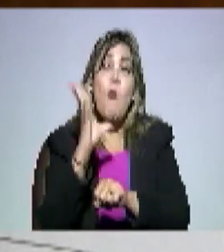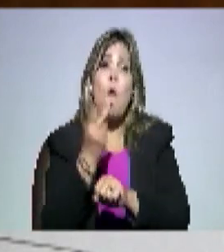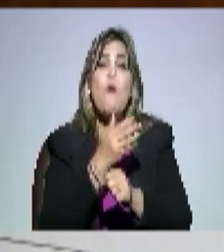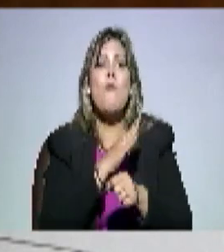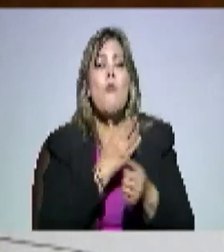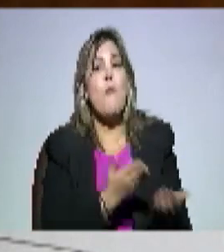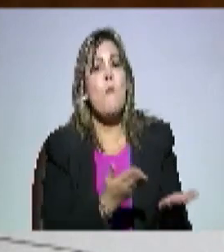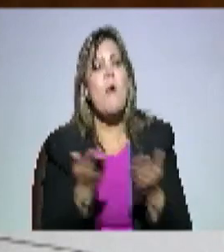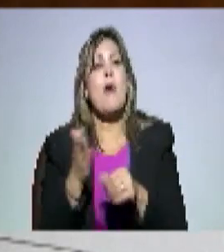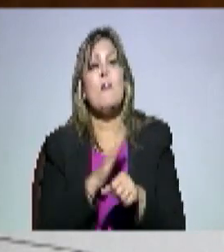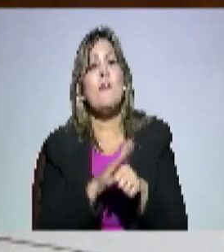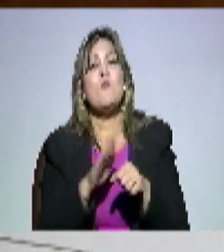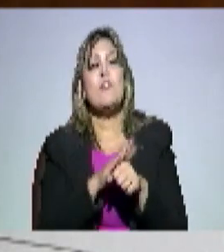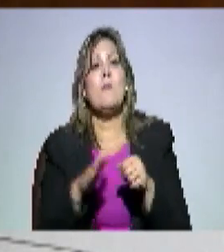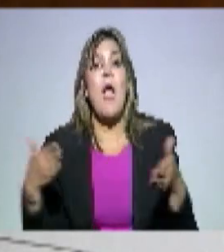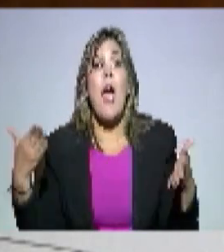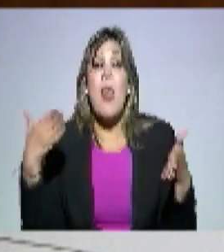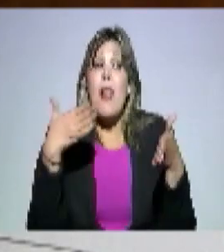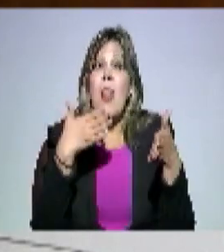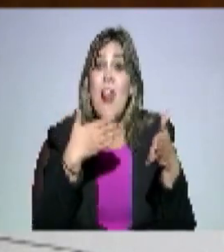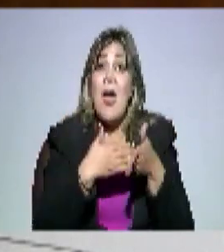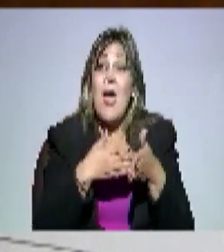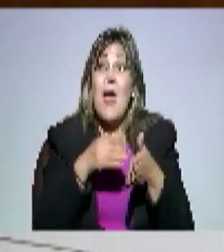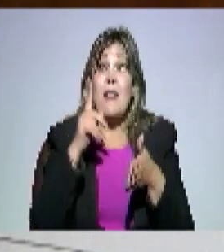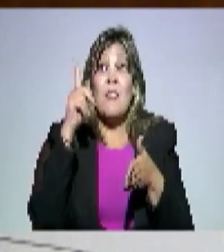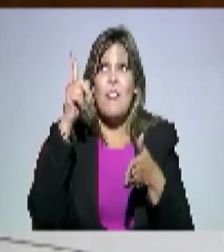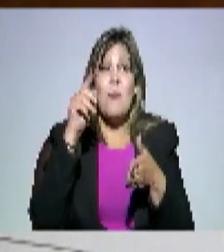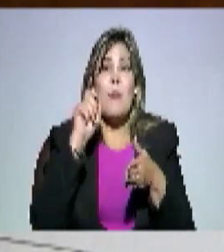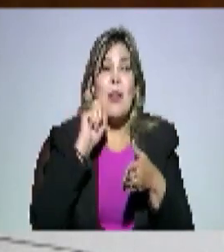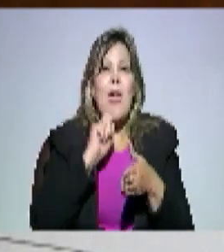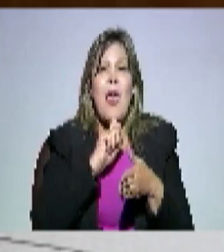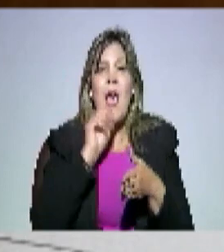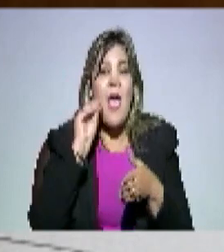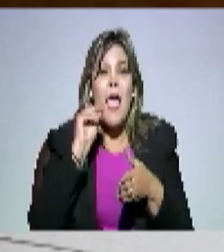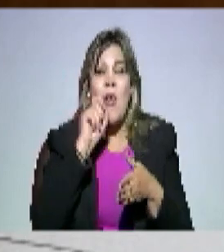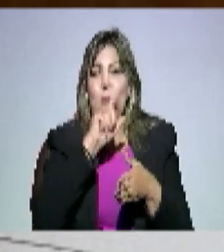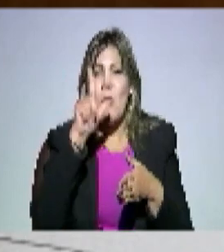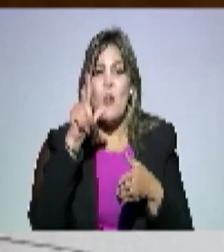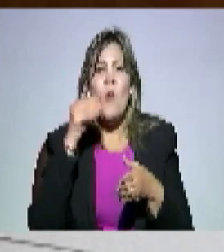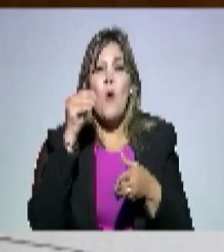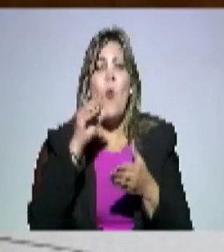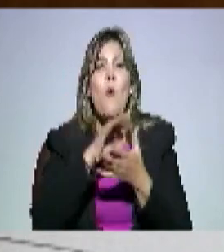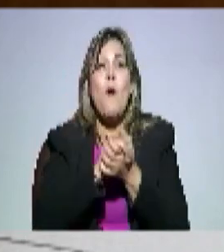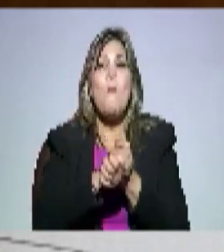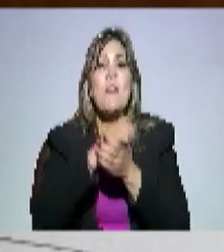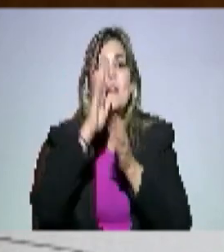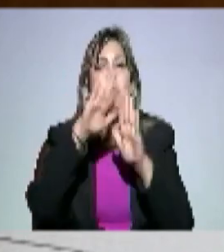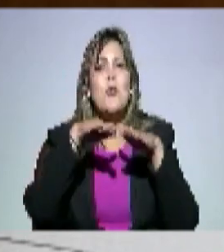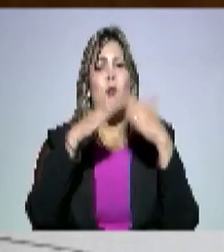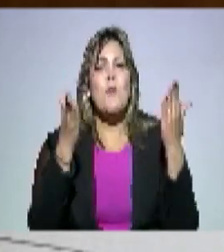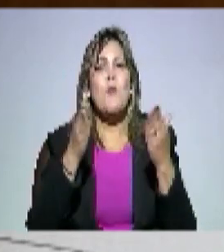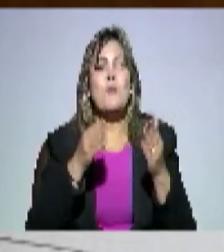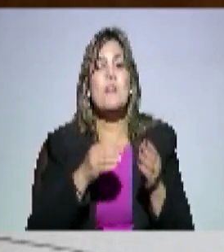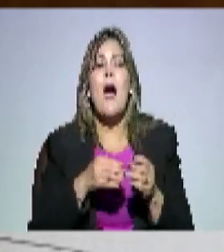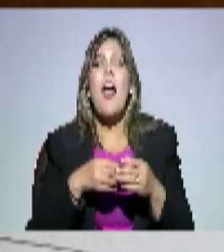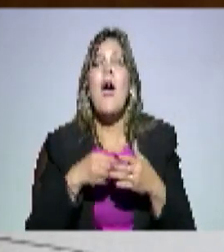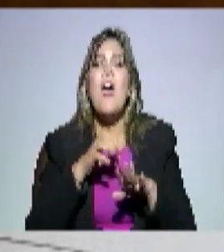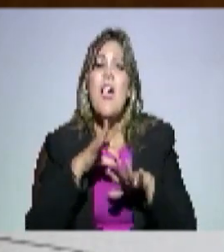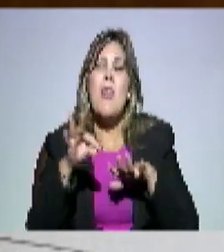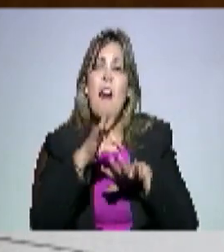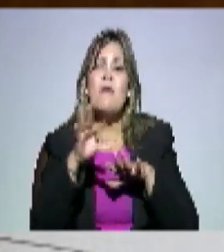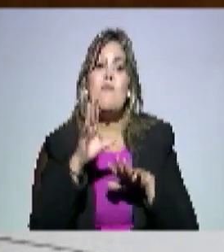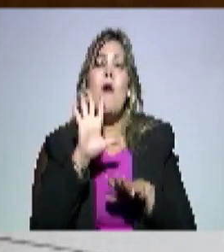الذبيحه لغايه ما ربنا قاله بمنتهى الوضوح هو بيدي موسى اصفار موسى الخامسه او اصفار الشريعه